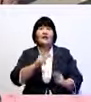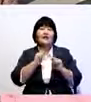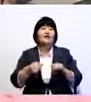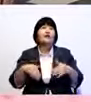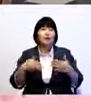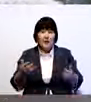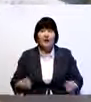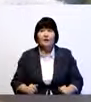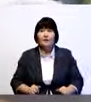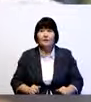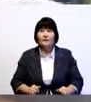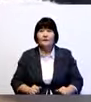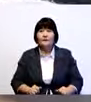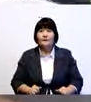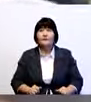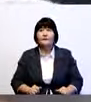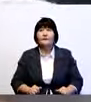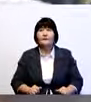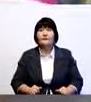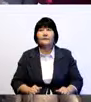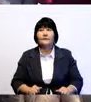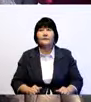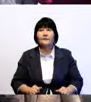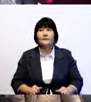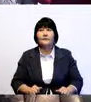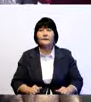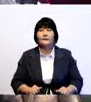берілді. Азамат Әуесхан, Талғат Әлменов, Төрехан Қожахметов, Қызылорда телеарнасы.